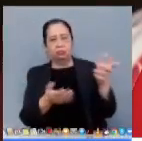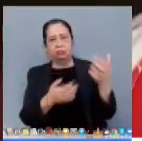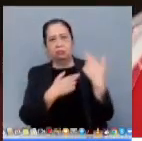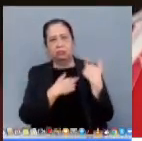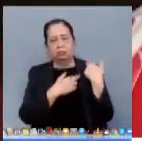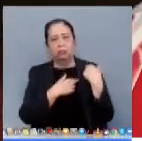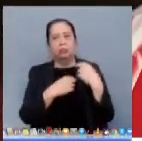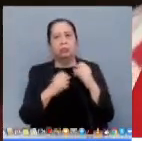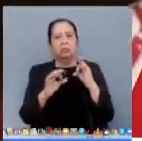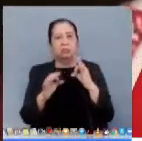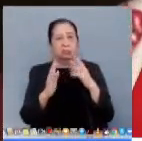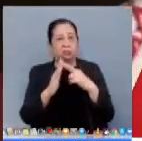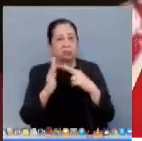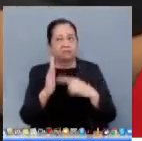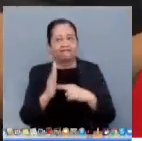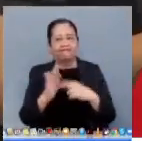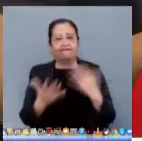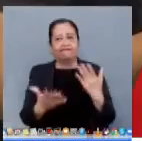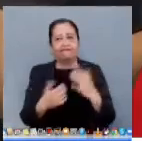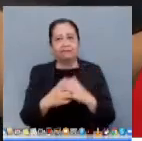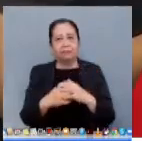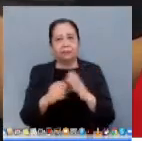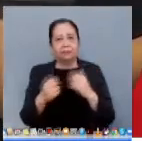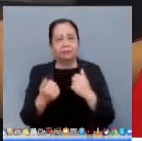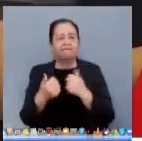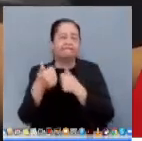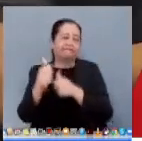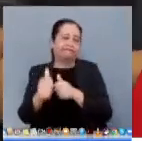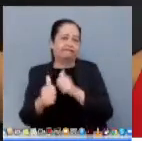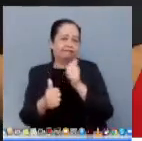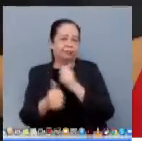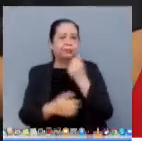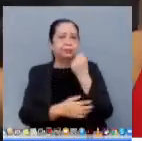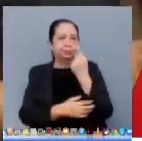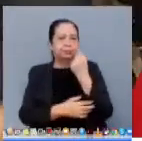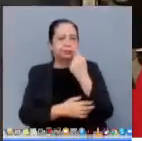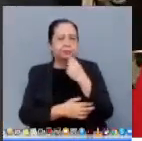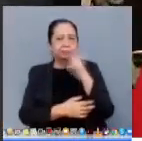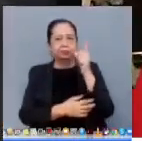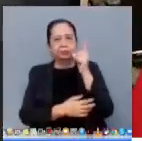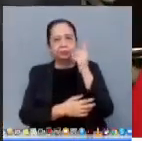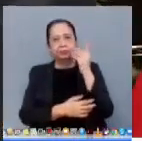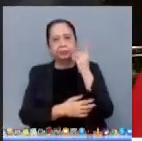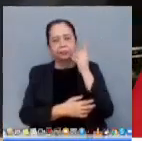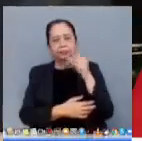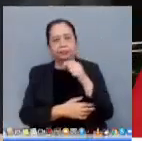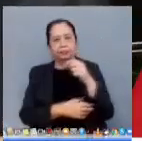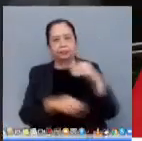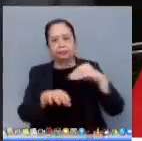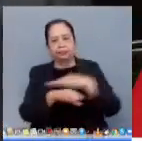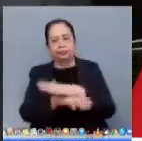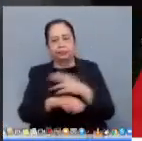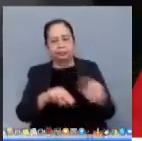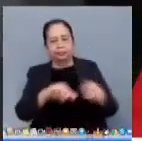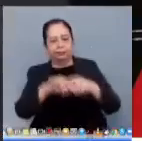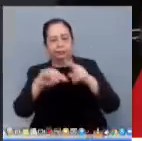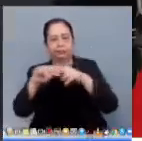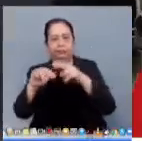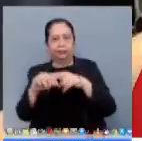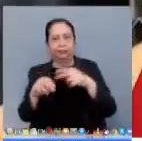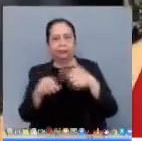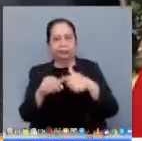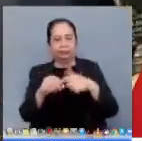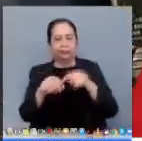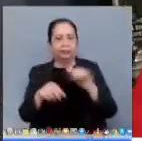patakaran, susunod tayo. Nauunawaan naman ni Luz de Guzman ng epekto ng oil price hike pati sa mga airline. Tulad ni